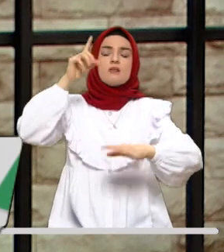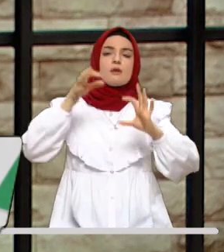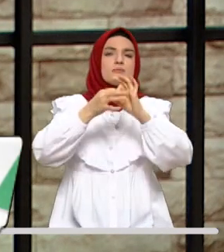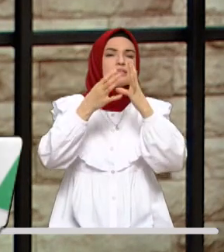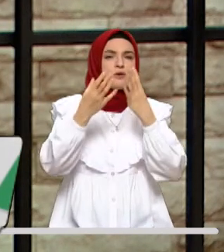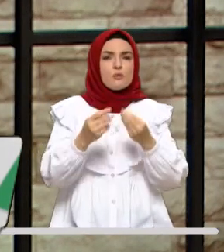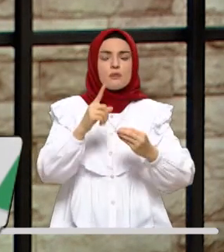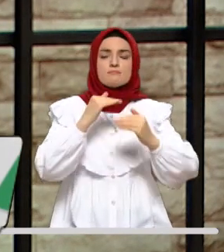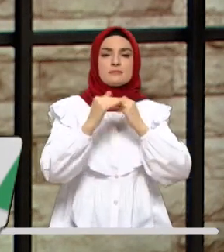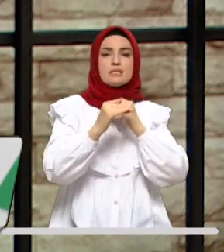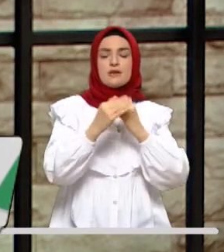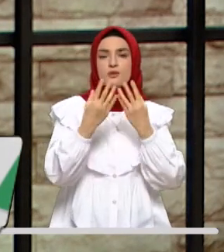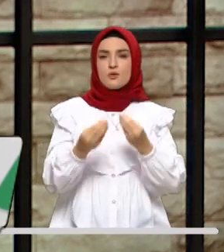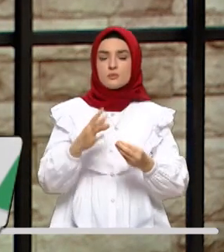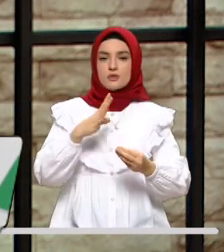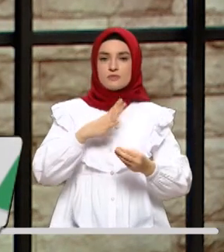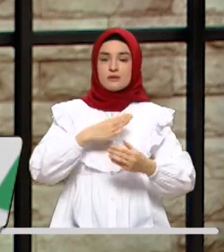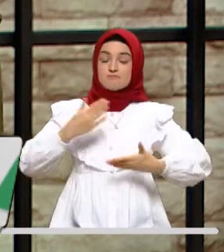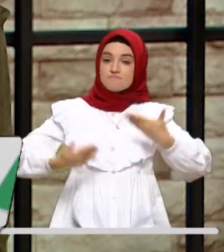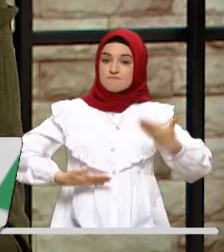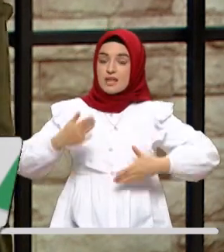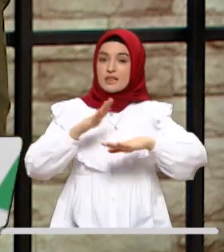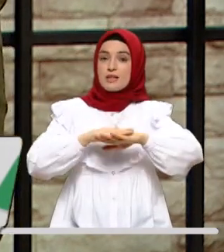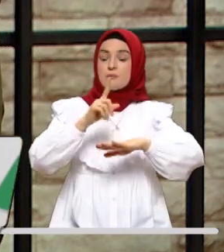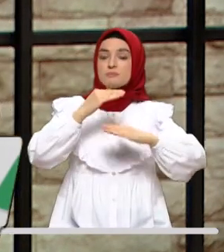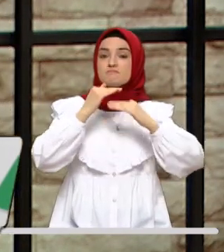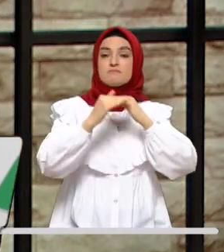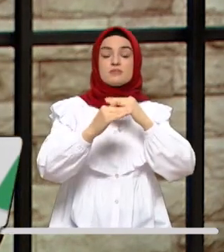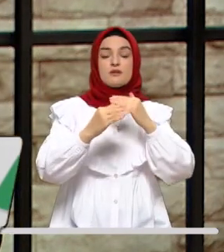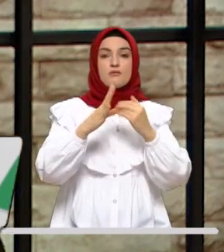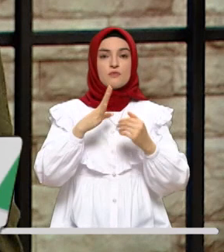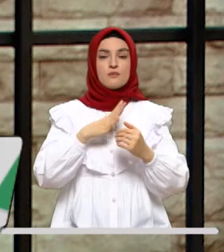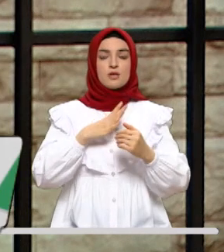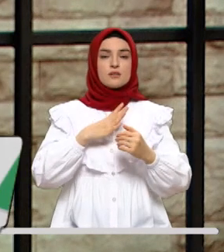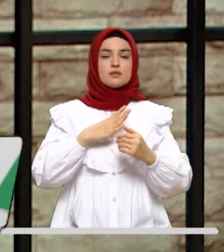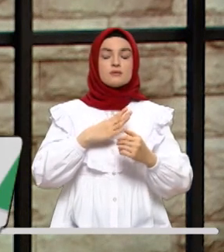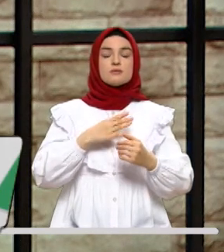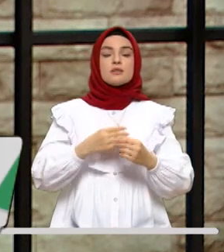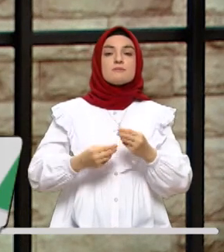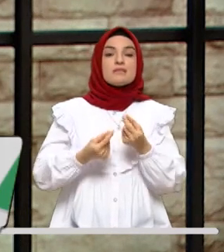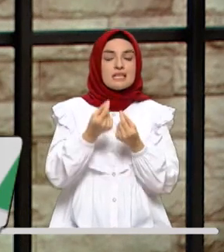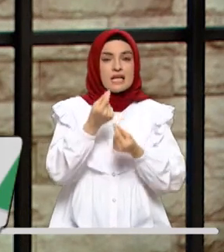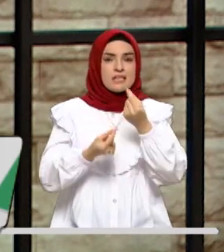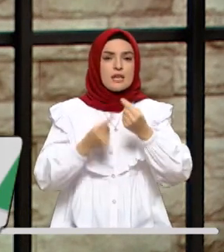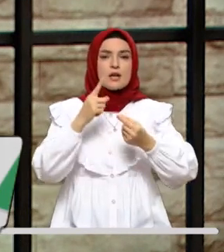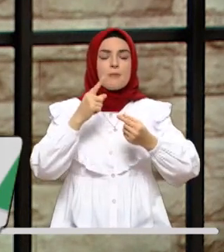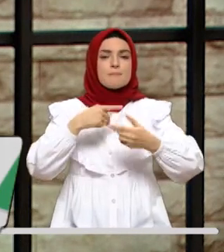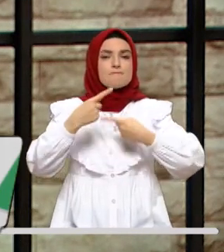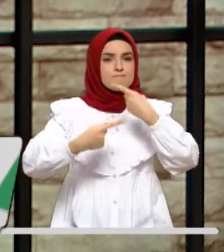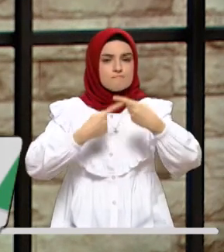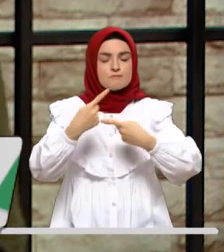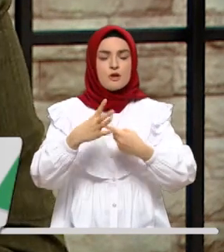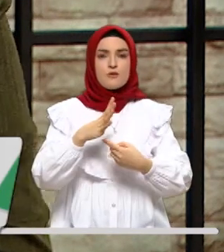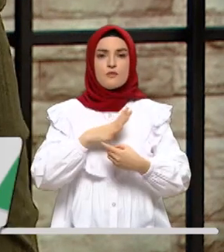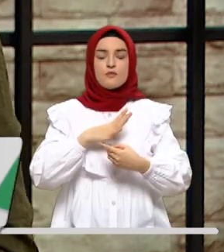bağlı olan bir milletsin. Hizmet eden bir milletsin. Genlerinde diyor bir cesaret var, bir şecaat var, bir edep var,